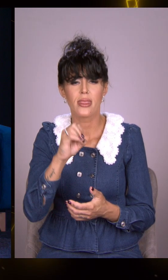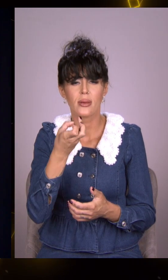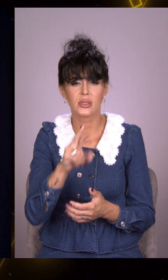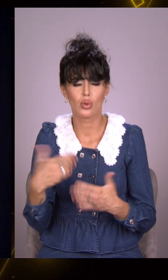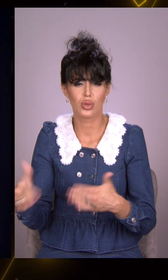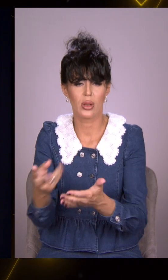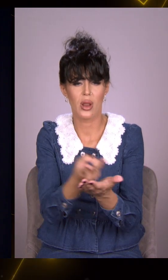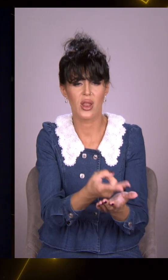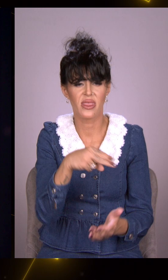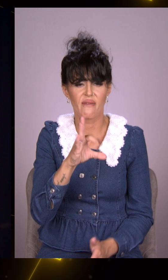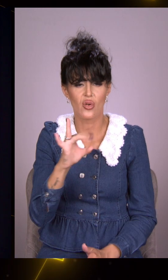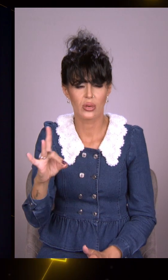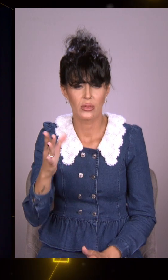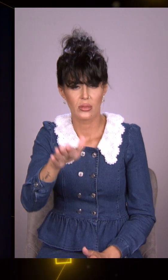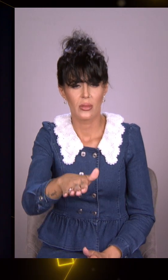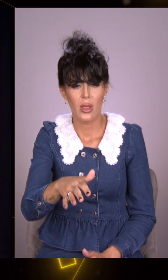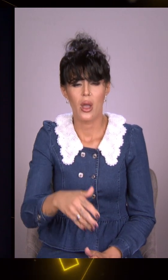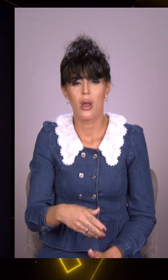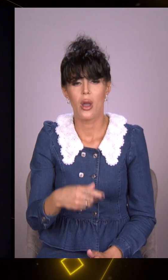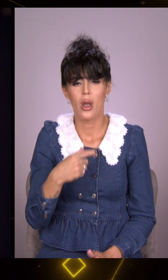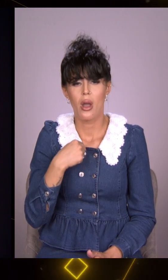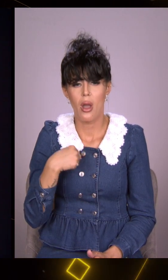Звісно, людей вже ж не хотілося подіймати.